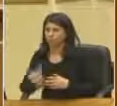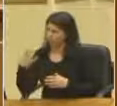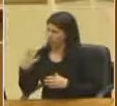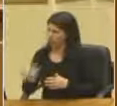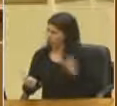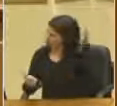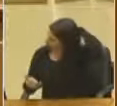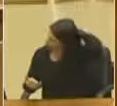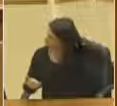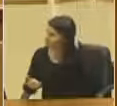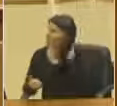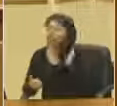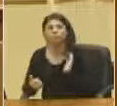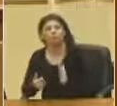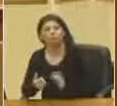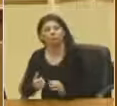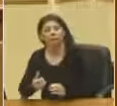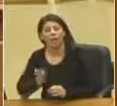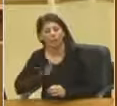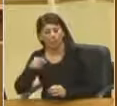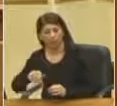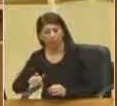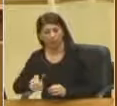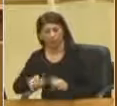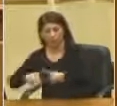υπάρχουν άνθρωποι σε αυτή την αίθουσα και συνεχίζουν και επιμένουν